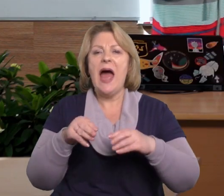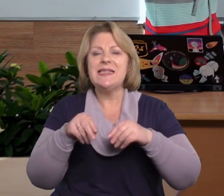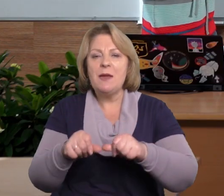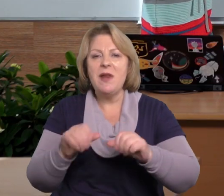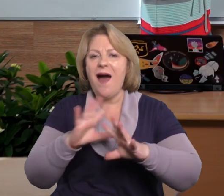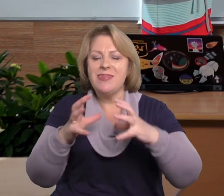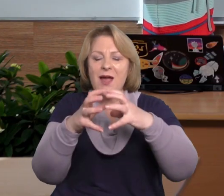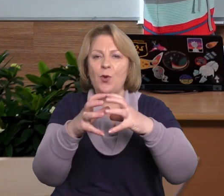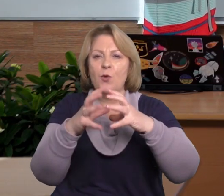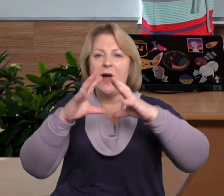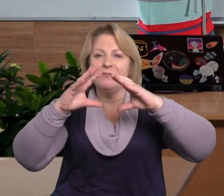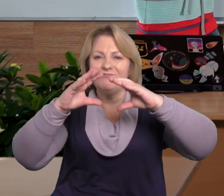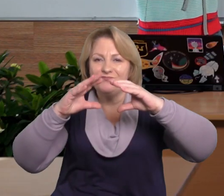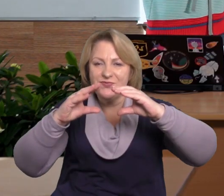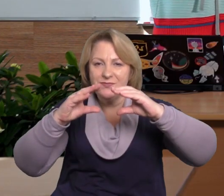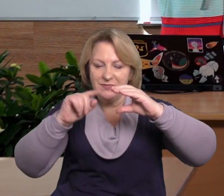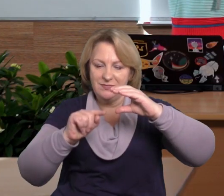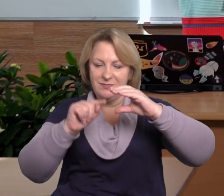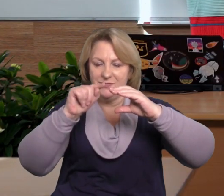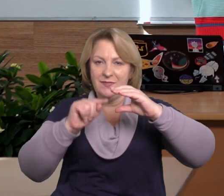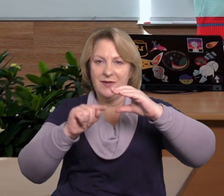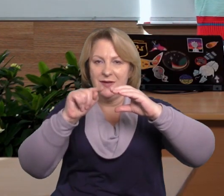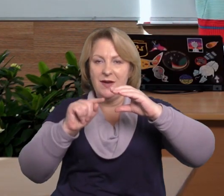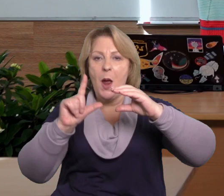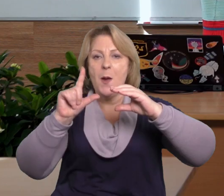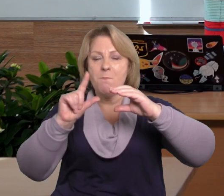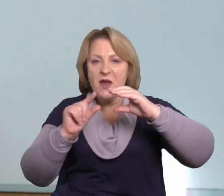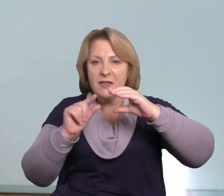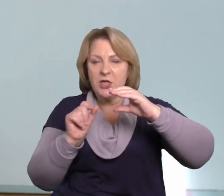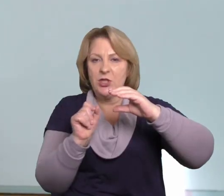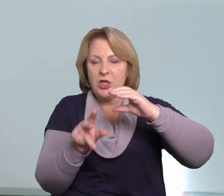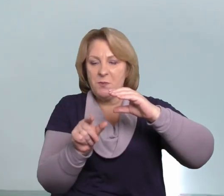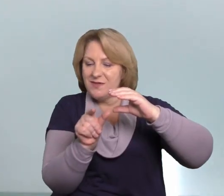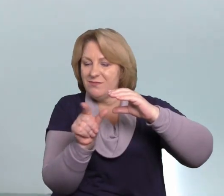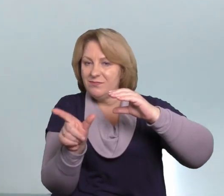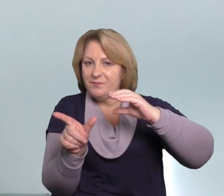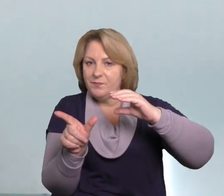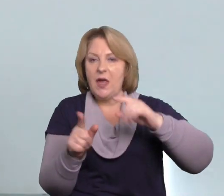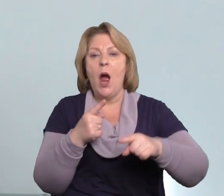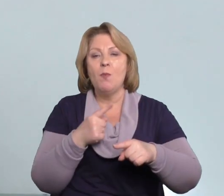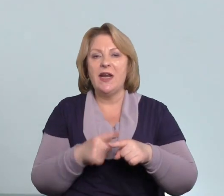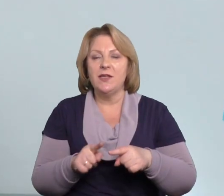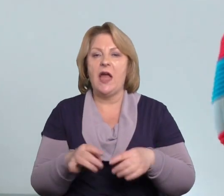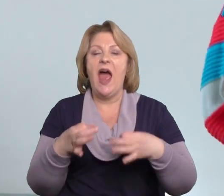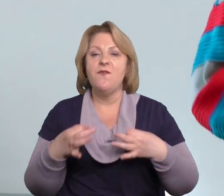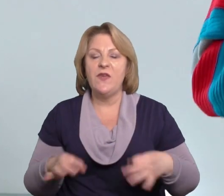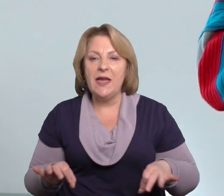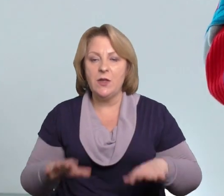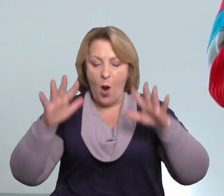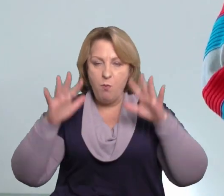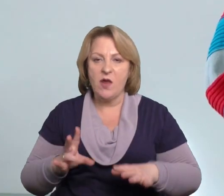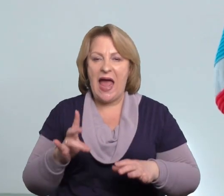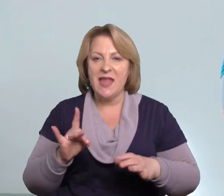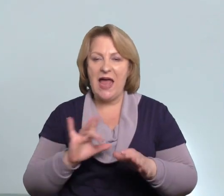цю відстань, за відстань від центру до полюсу. Тому і прискорення вільного падіння на екваторі